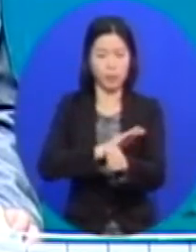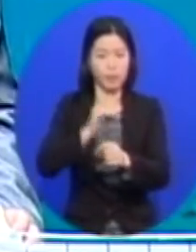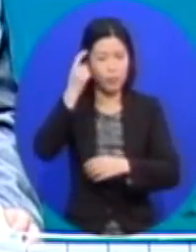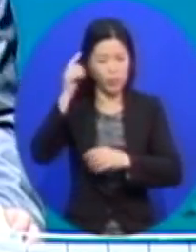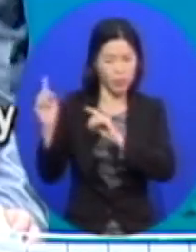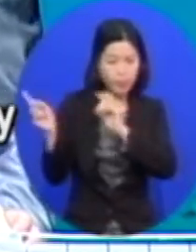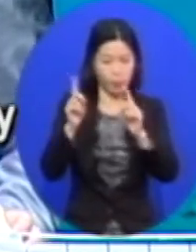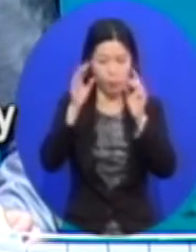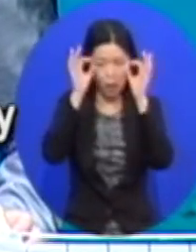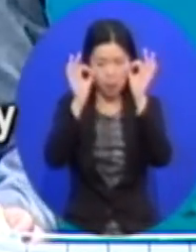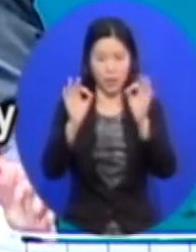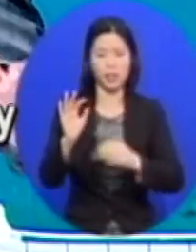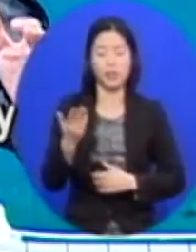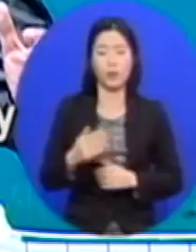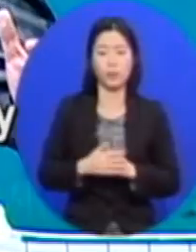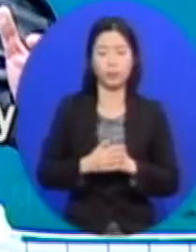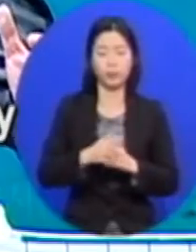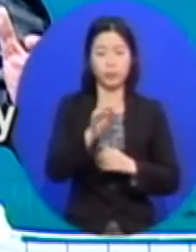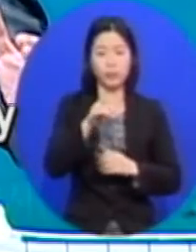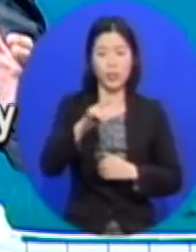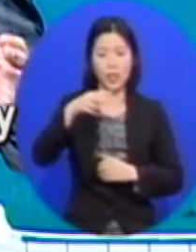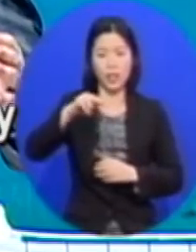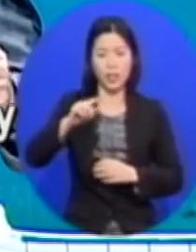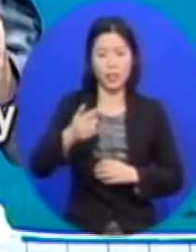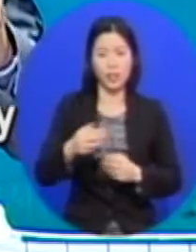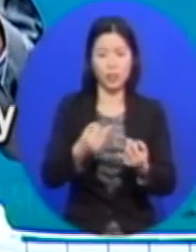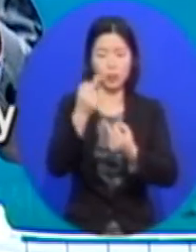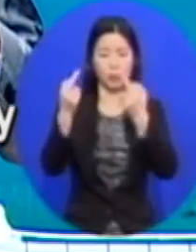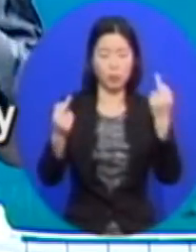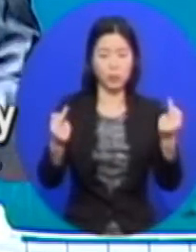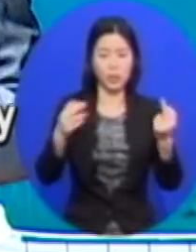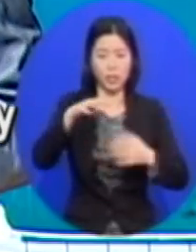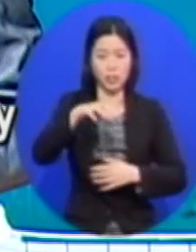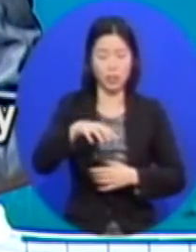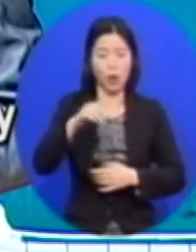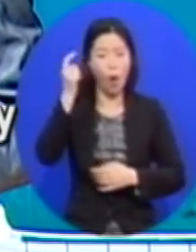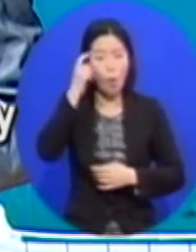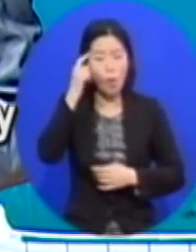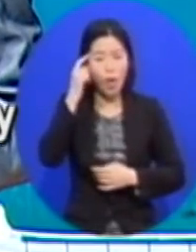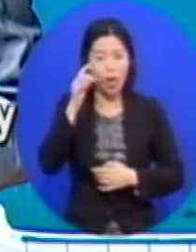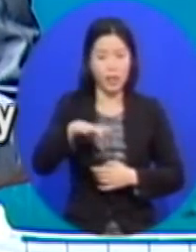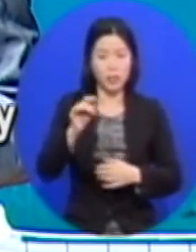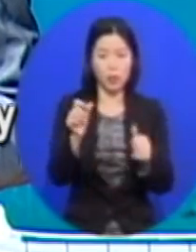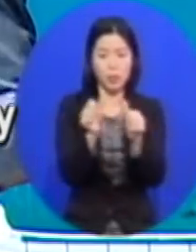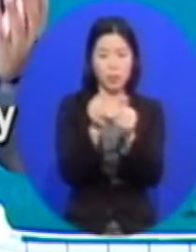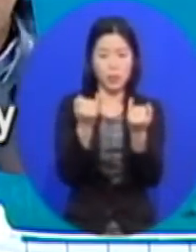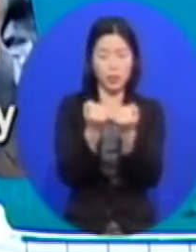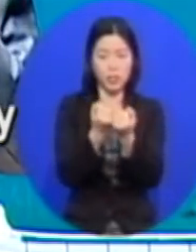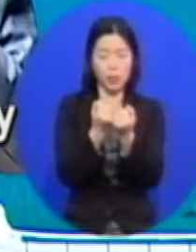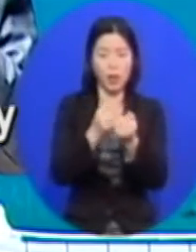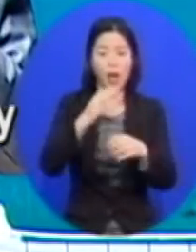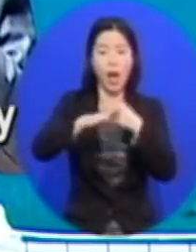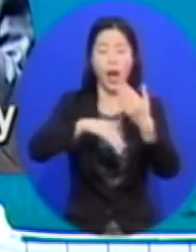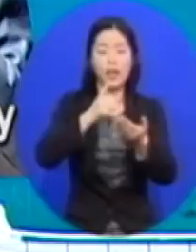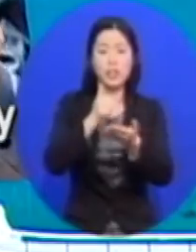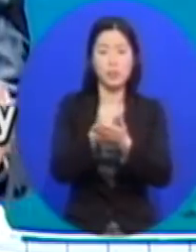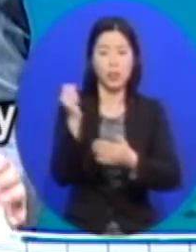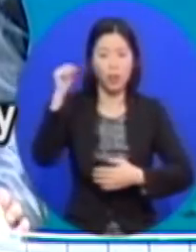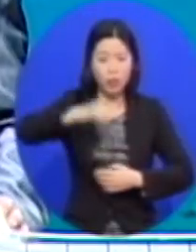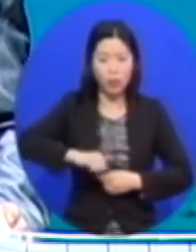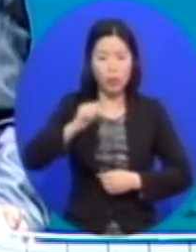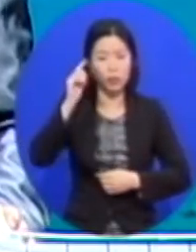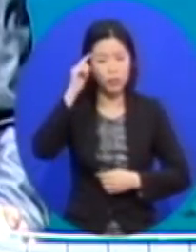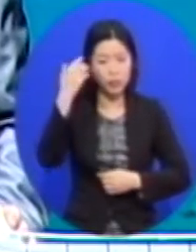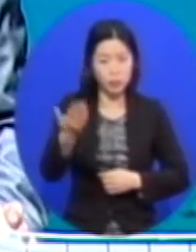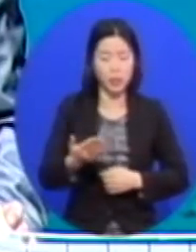돼요 에덴동산에서 왜 아담과 하와가 하나님 에게 불순종 하게 됐나요